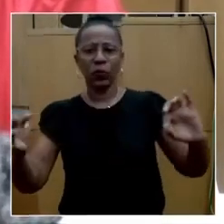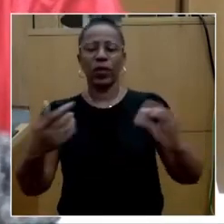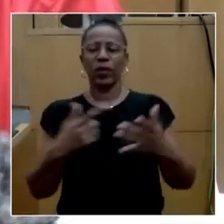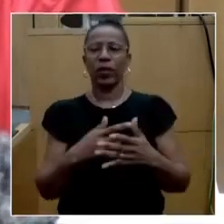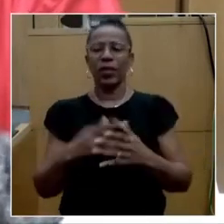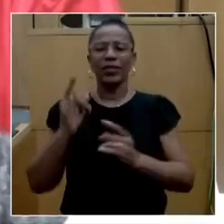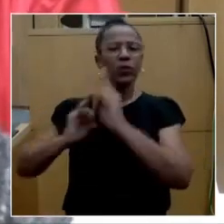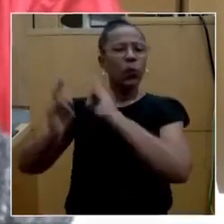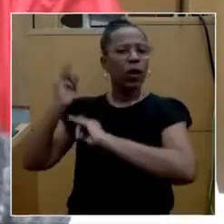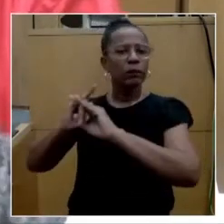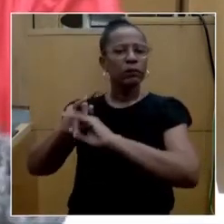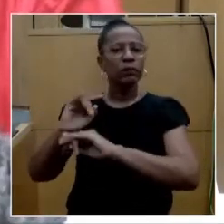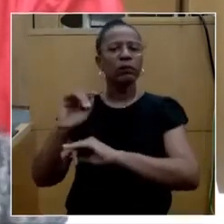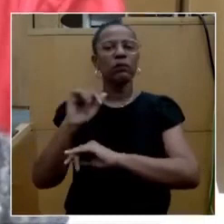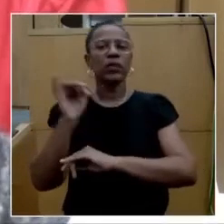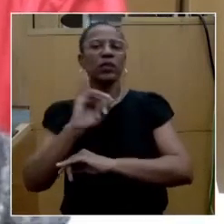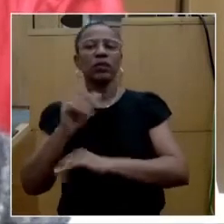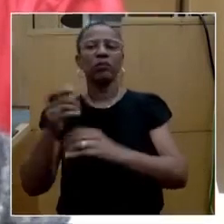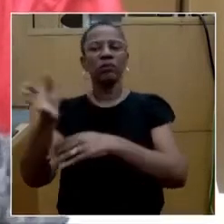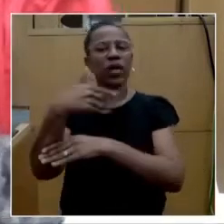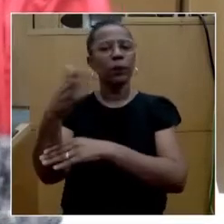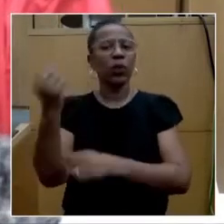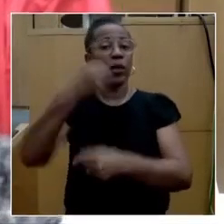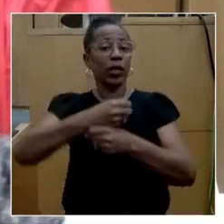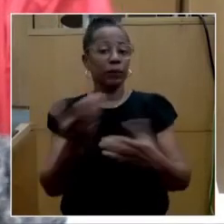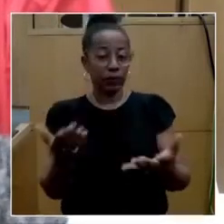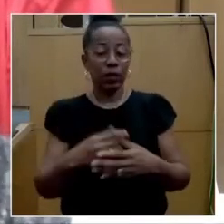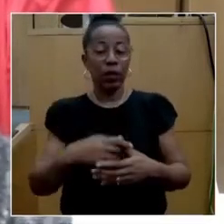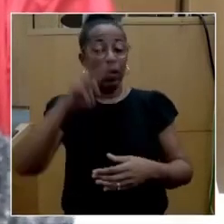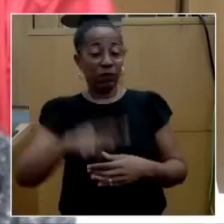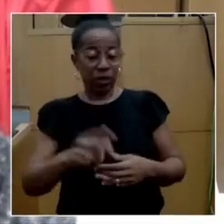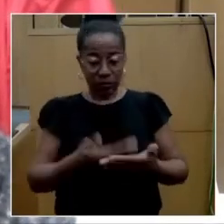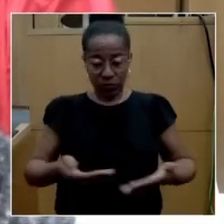qui a inventé le drapeau. Mais en réalité, c'est qu'il existe.